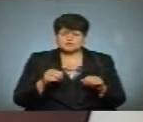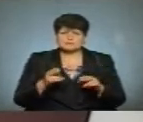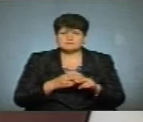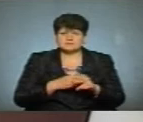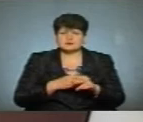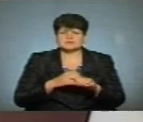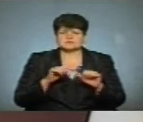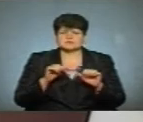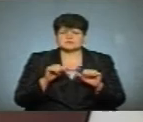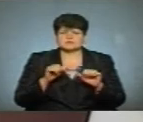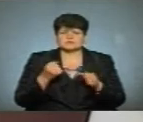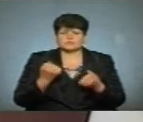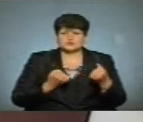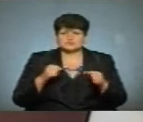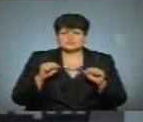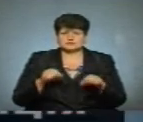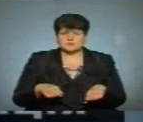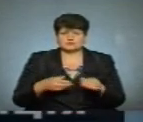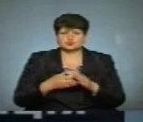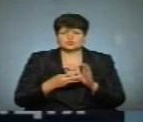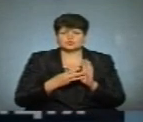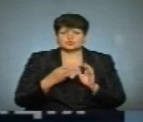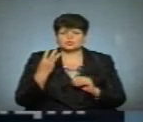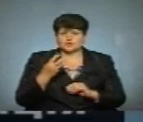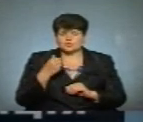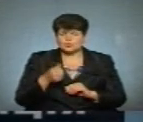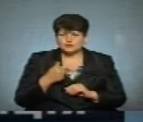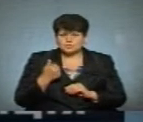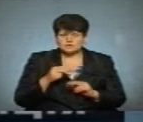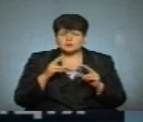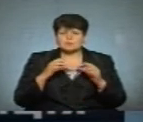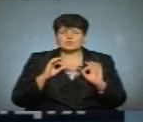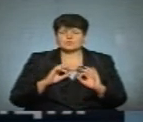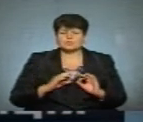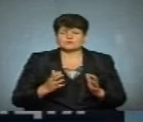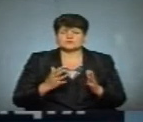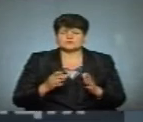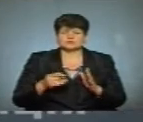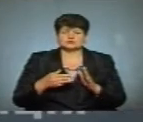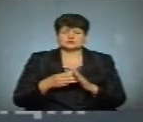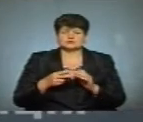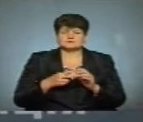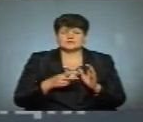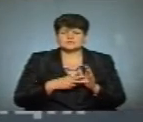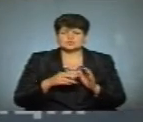позбавленням водійських прав до 3 років. Як розповіла Леся Гурецька, прокурор встановив, що 18 жовтня минулого